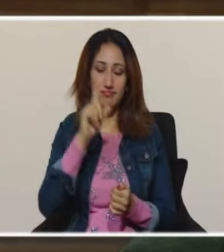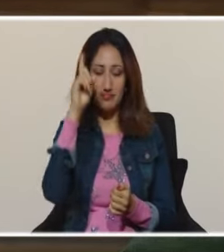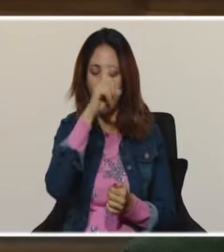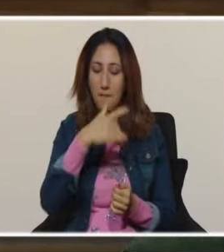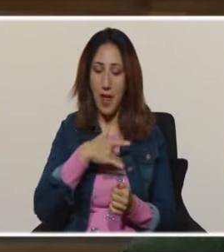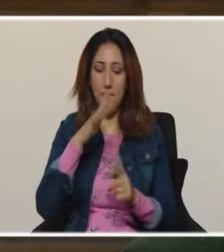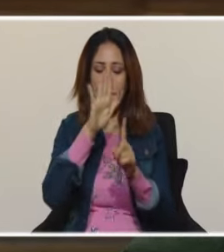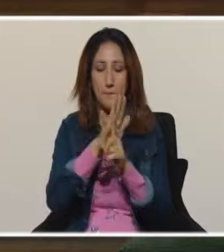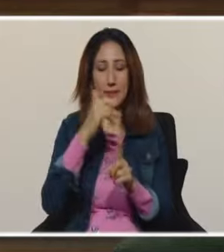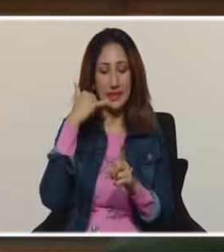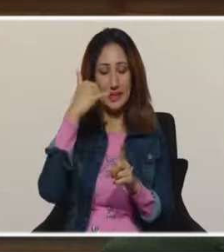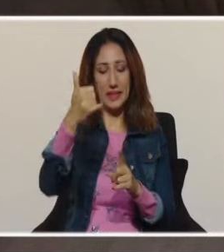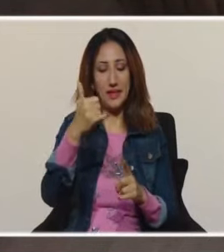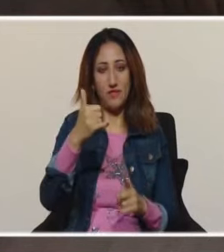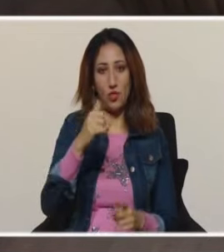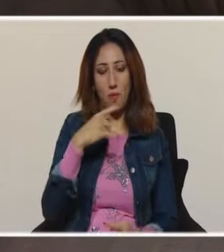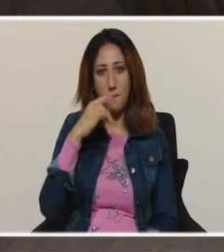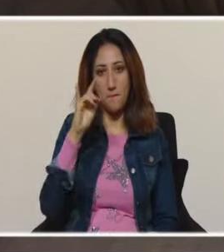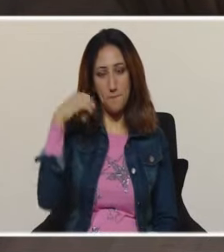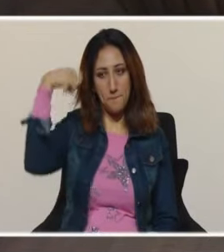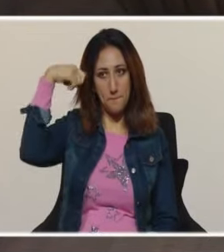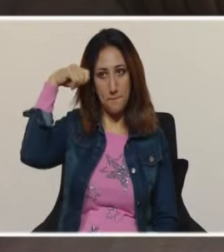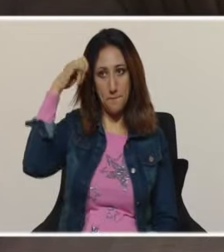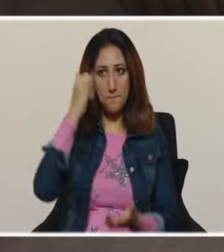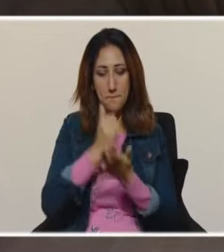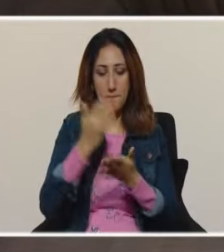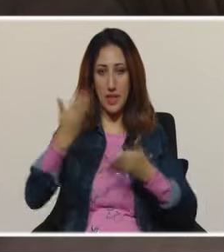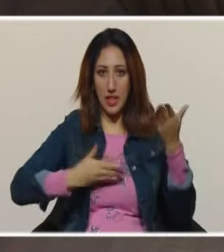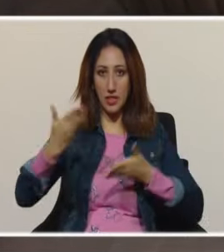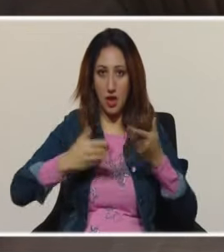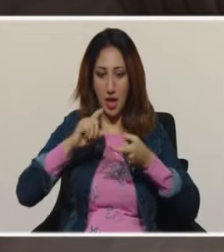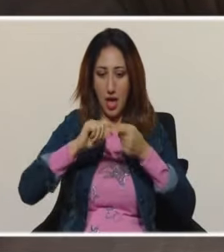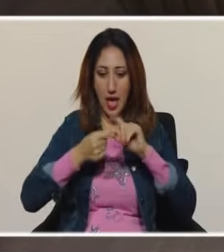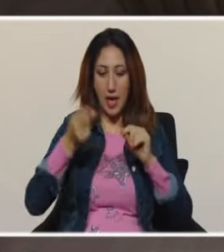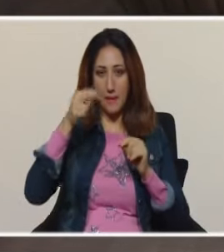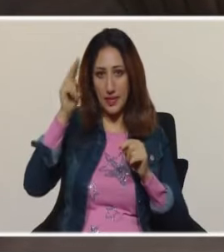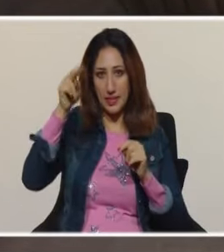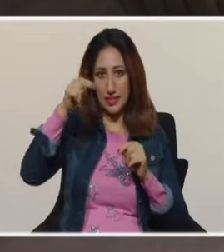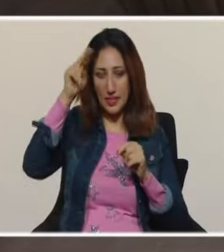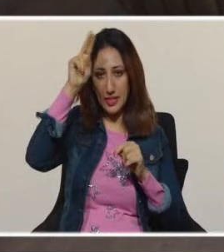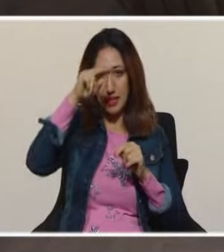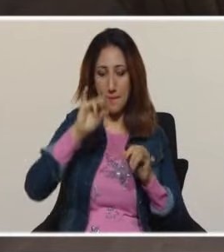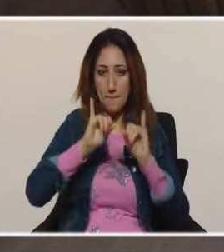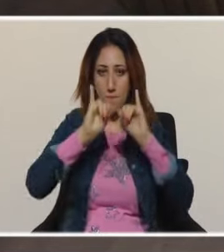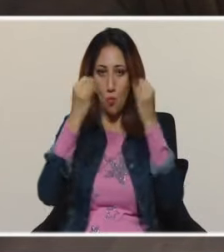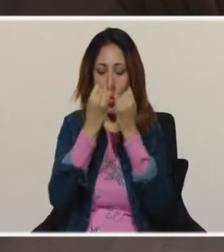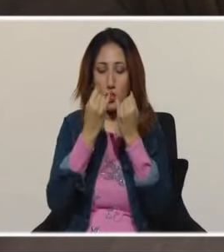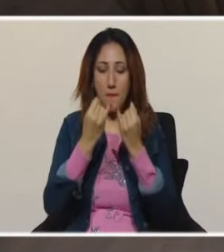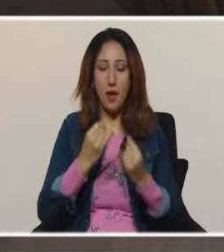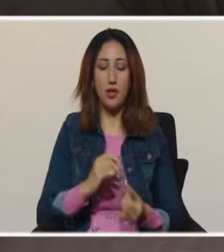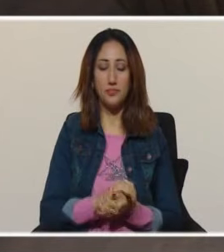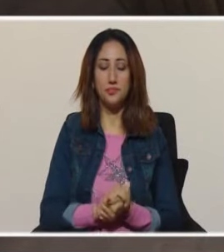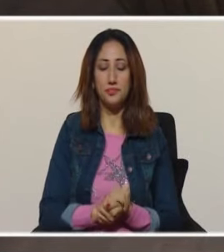طيب احنا معانا تليفون، معانا الاستاذه مروه سعيد رئيس مجلس اداره جمعيه تنميه المجتمع. استاذه مروه اهلا بيكي.